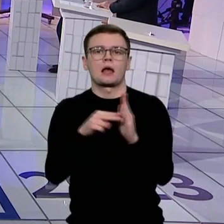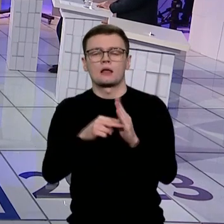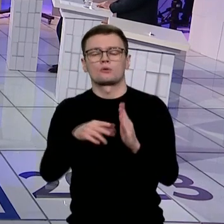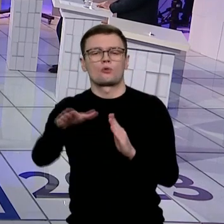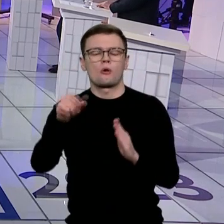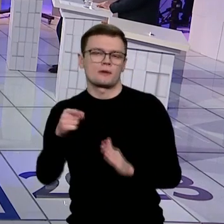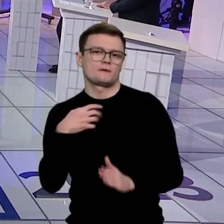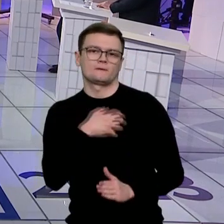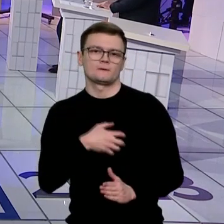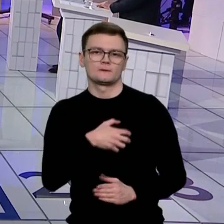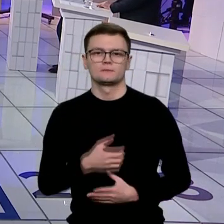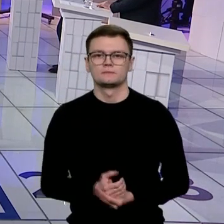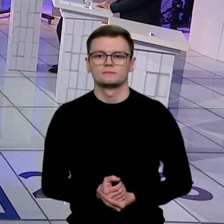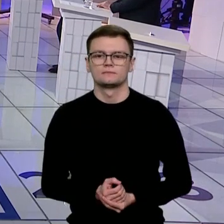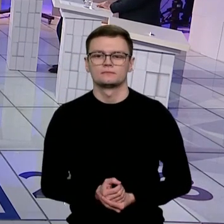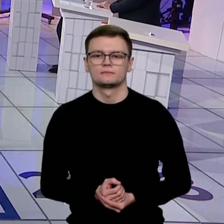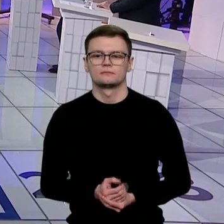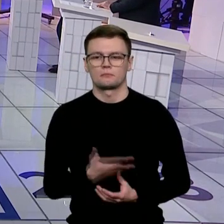dalykų. Pane Medžidoj.